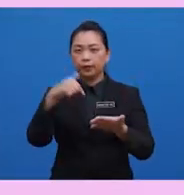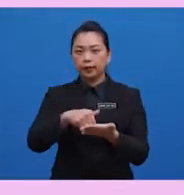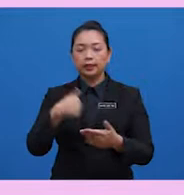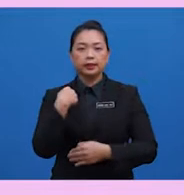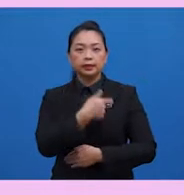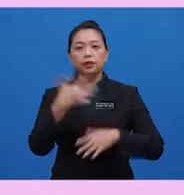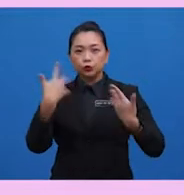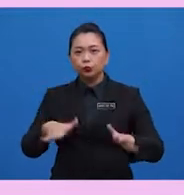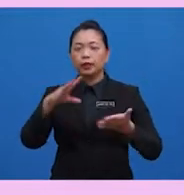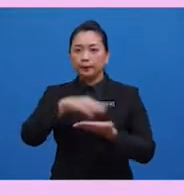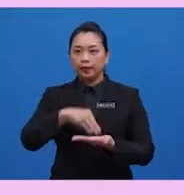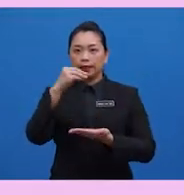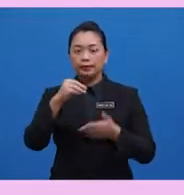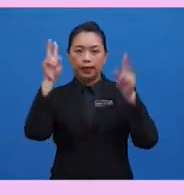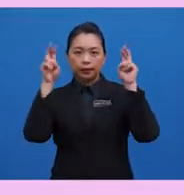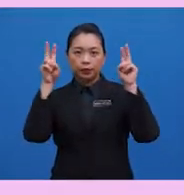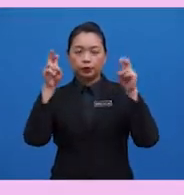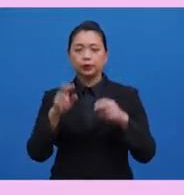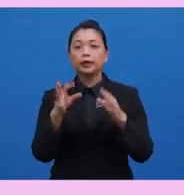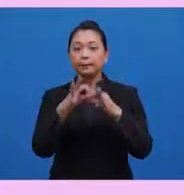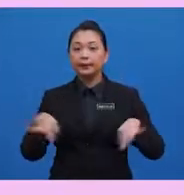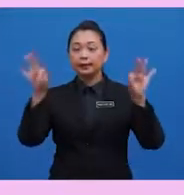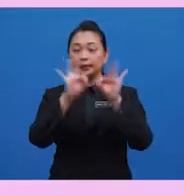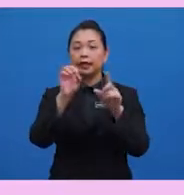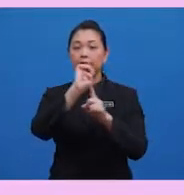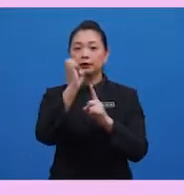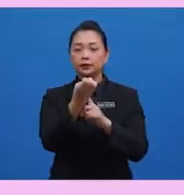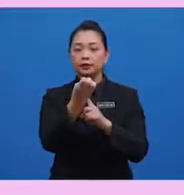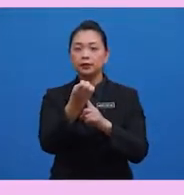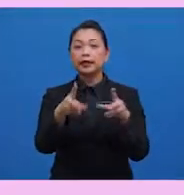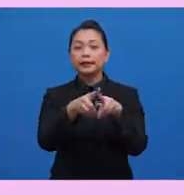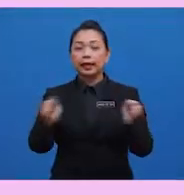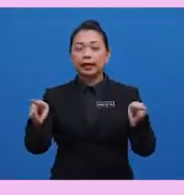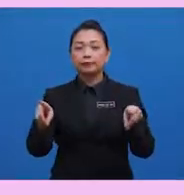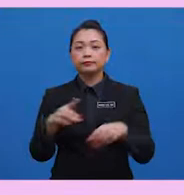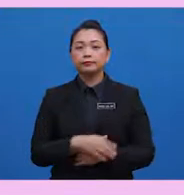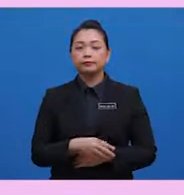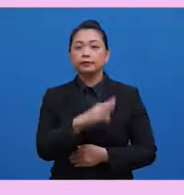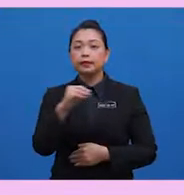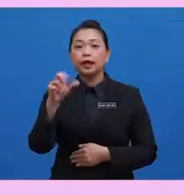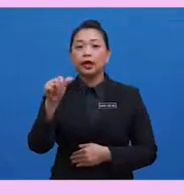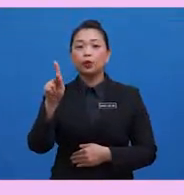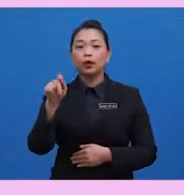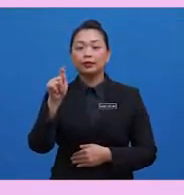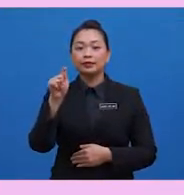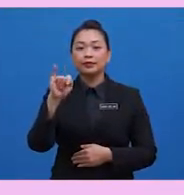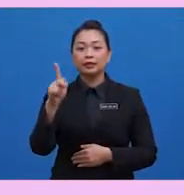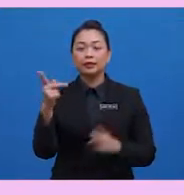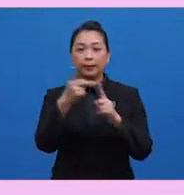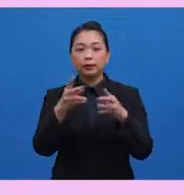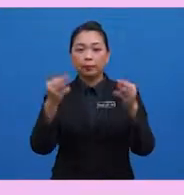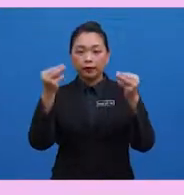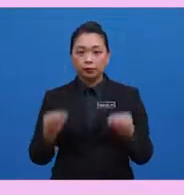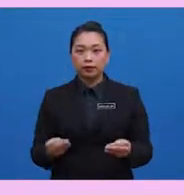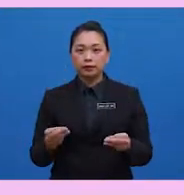telah mempelajari tajuk kepentingan ekosistem daratan dan akuatik kepada manusia